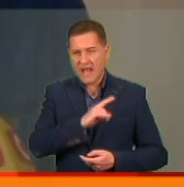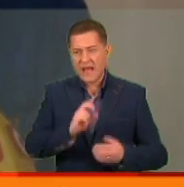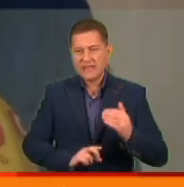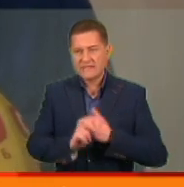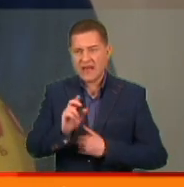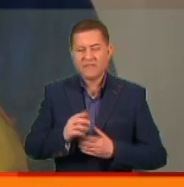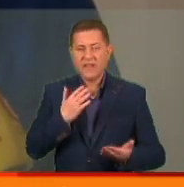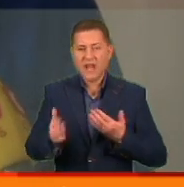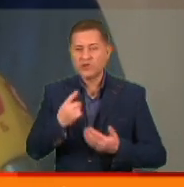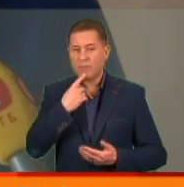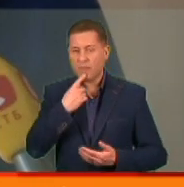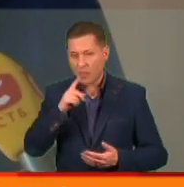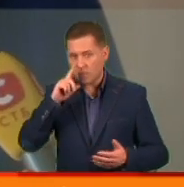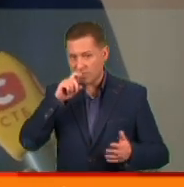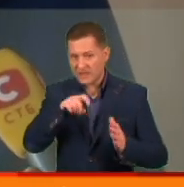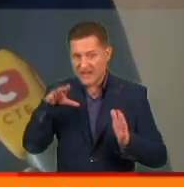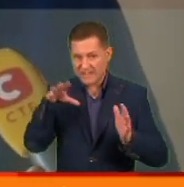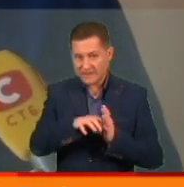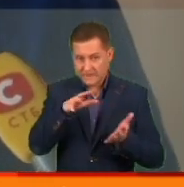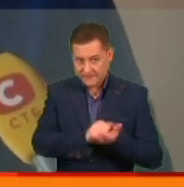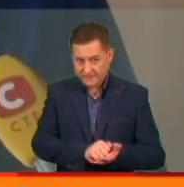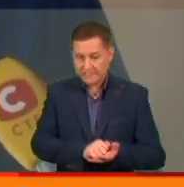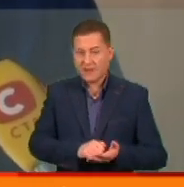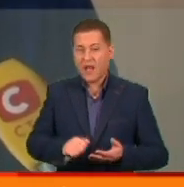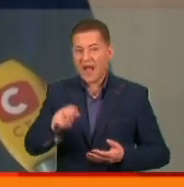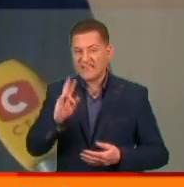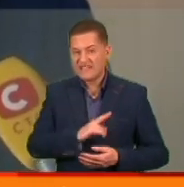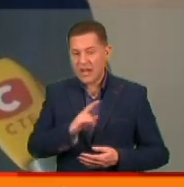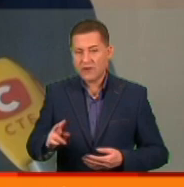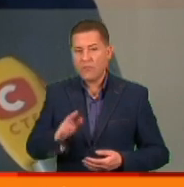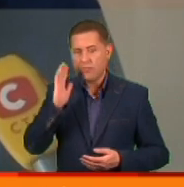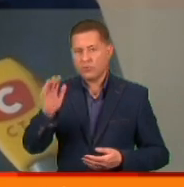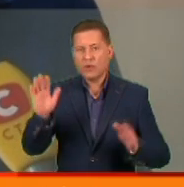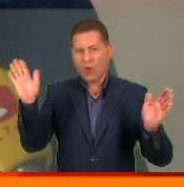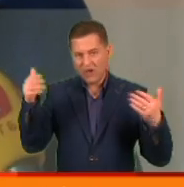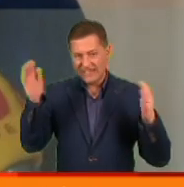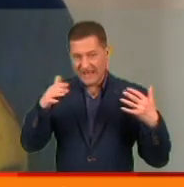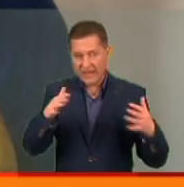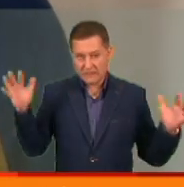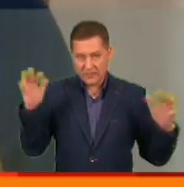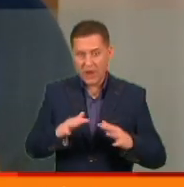вести щось себе агресивно, то ми зразу будемо... Зразу будемо кликати людей і